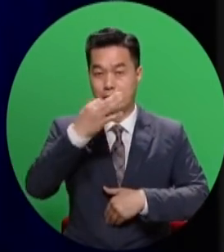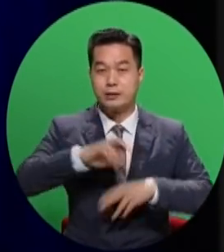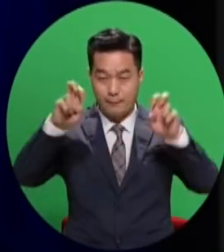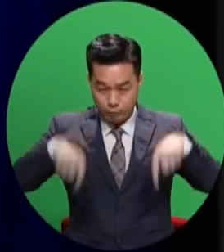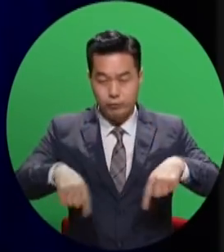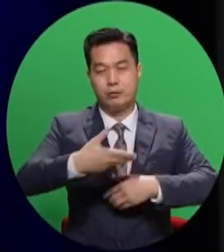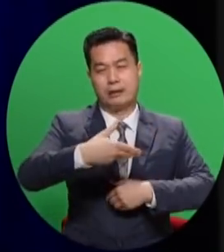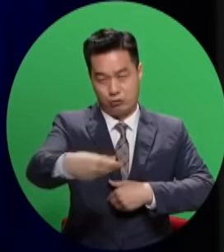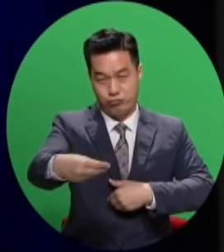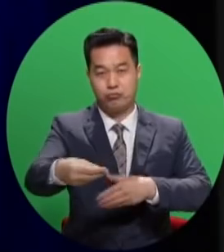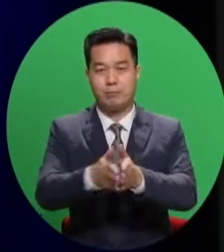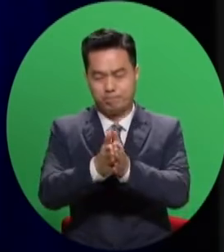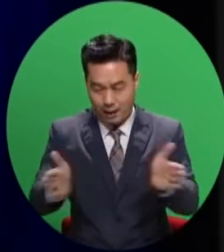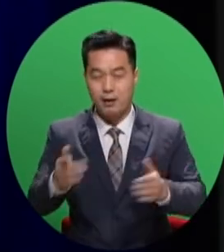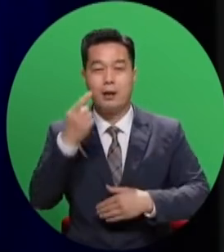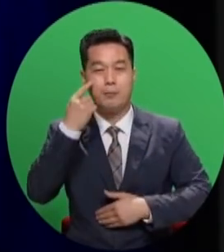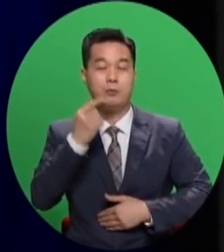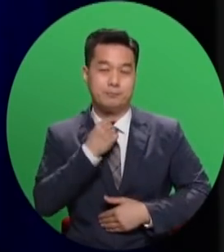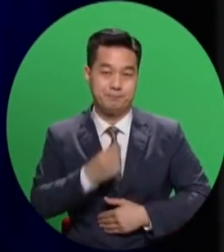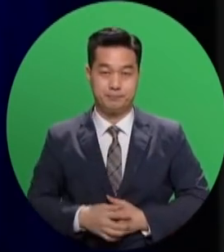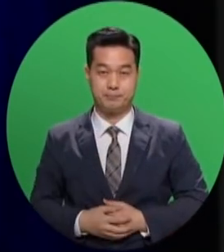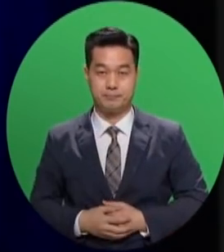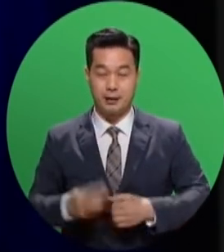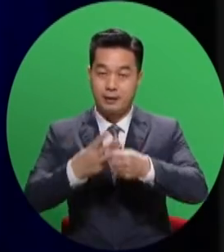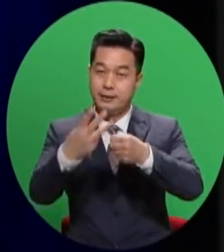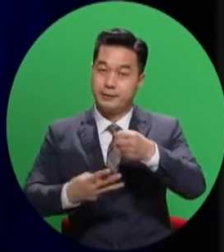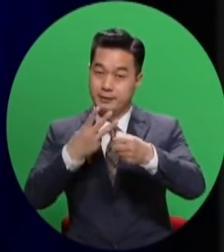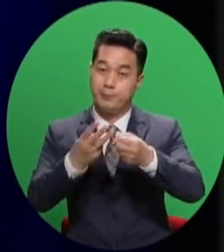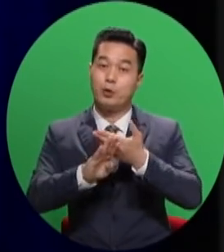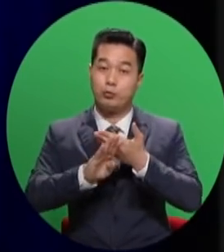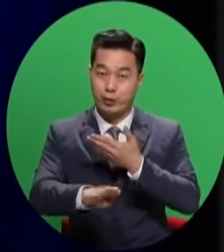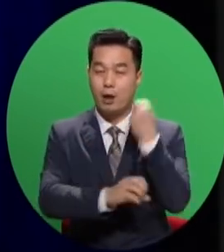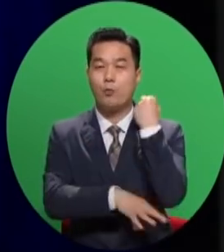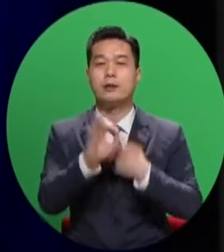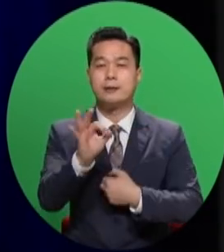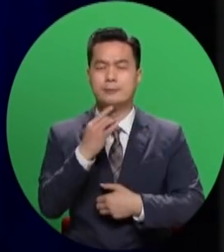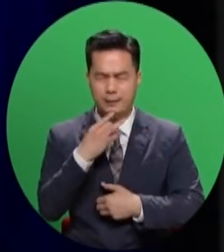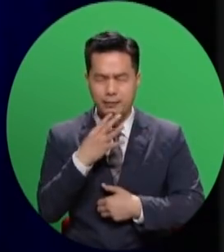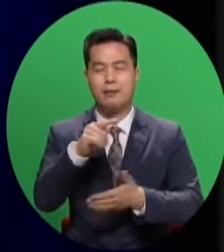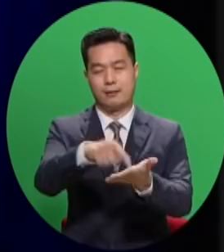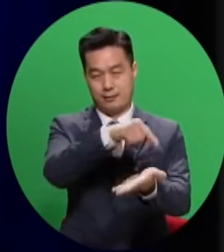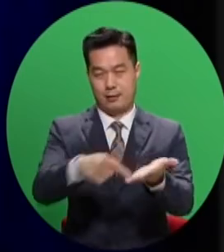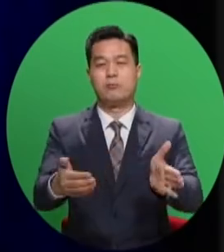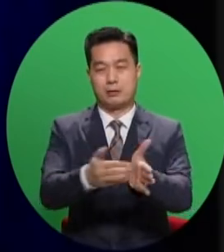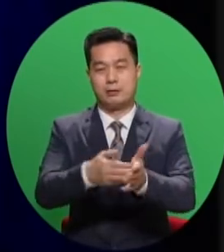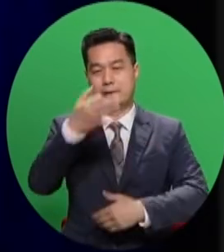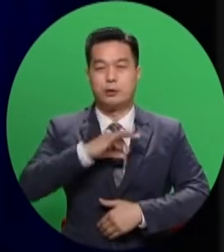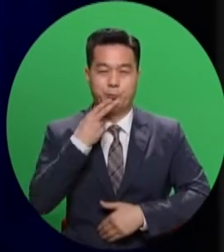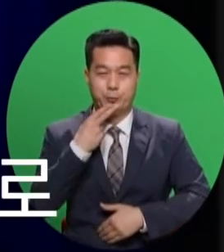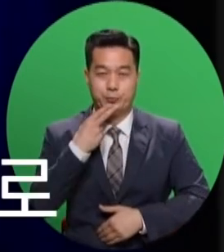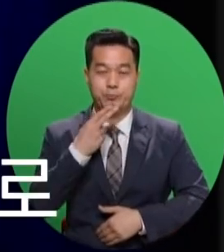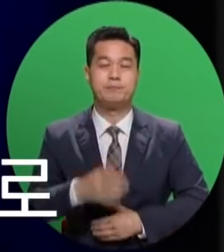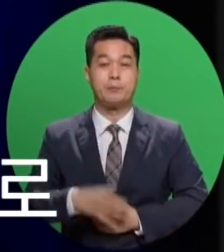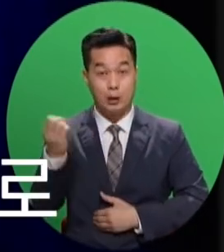즉시 실시 할 것입니다 아 그래서 3년 후에 원금만 갚도록 그렇게 하겠습니다